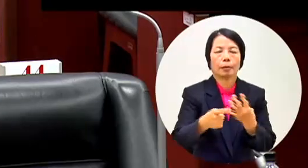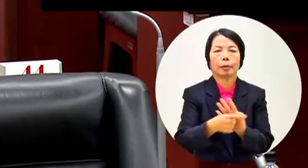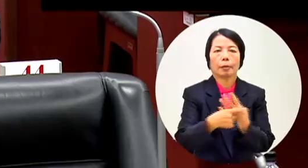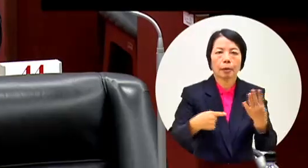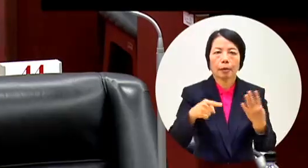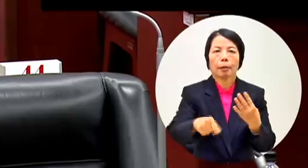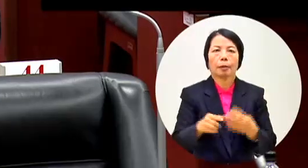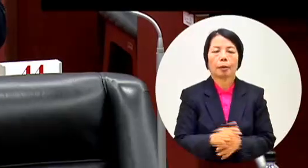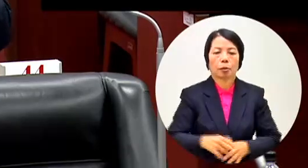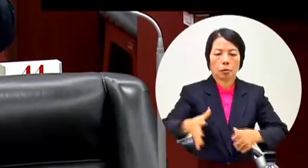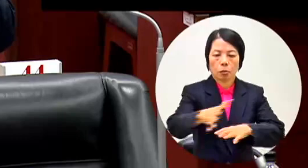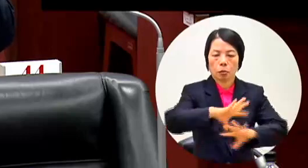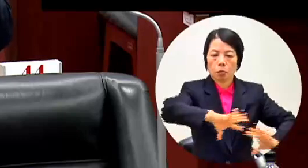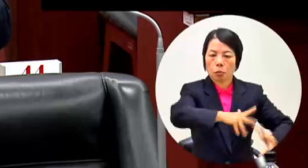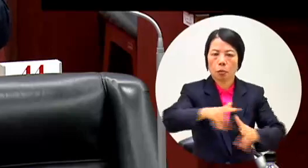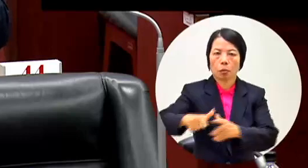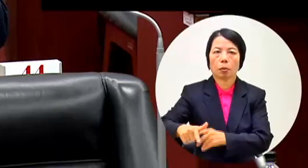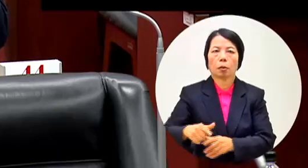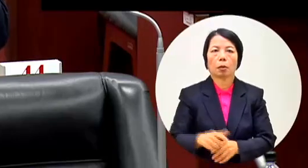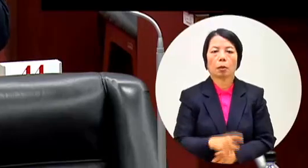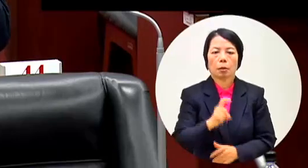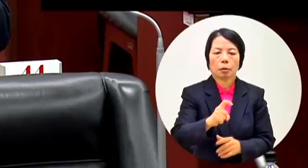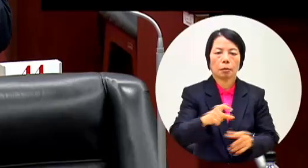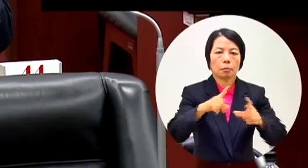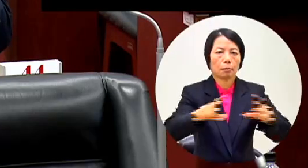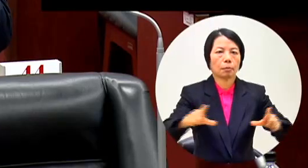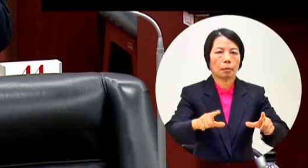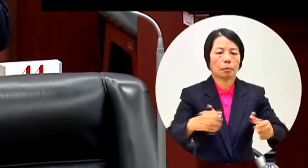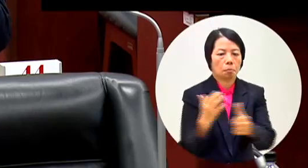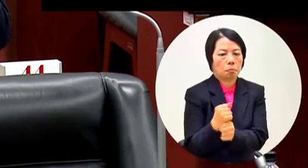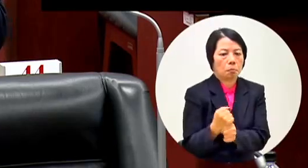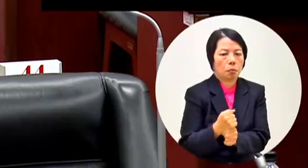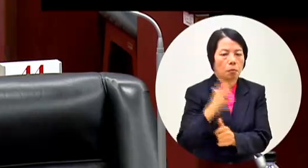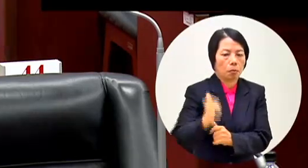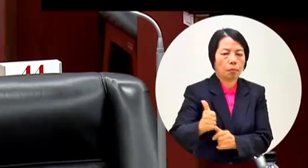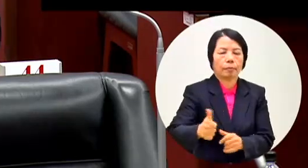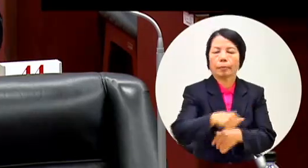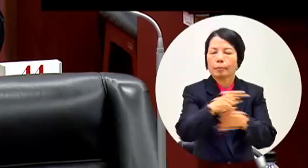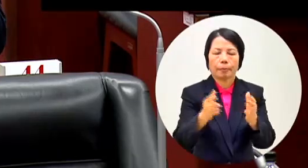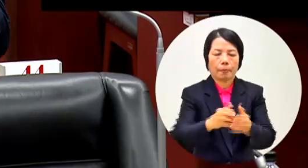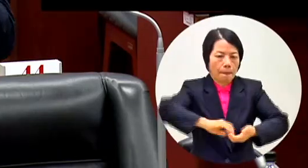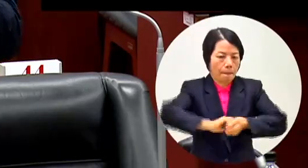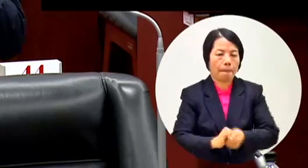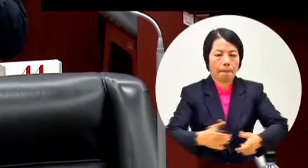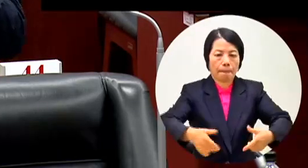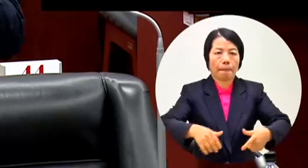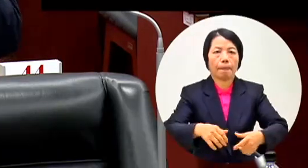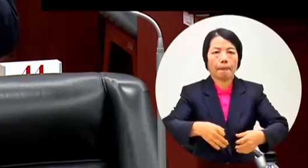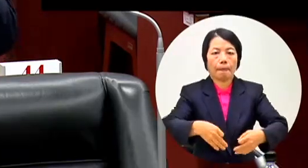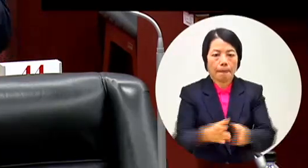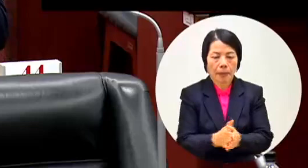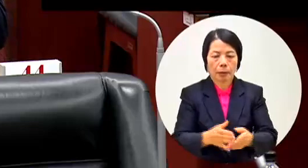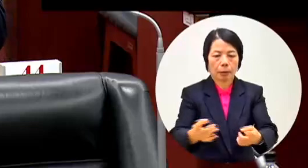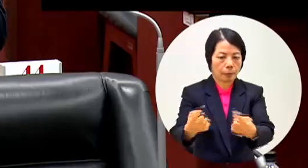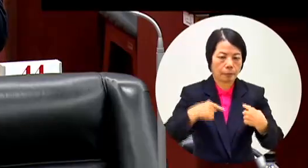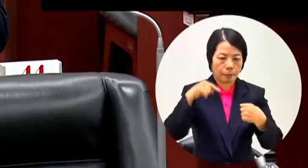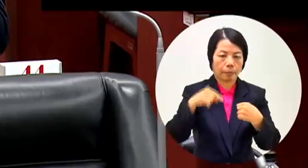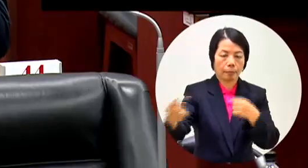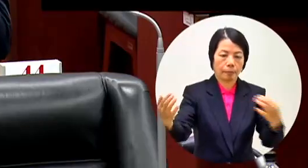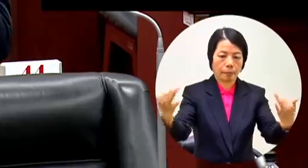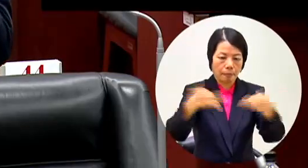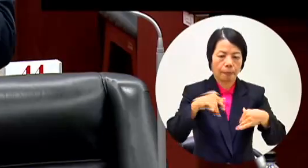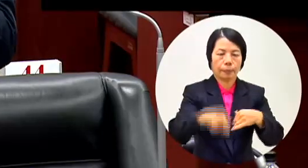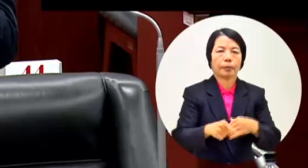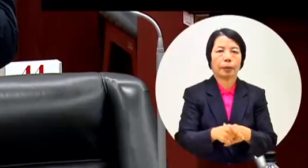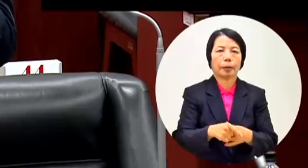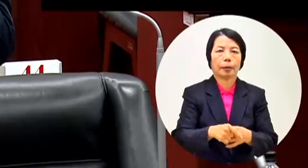裁3天内马上要来市政府报到。所以说产业要看什么产业，那各种产业我们都欢迎，